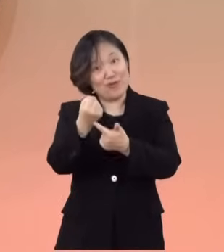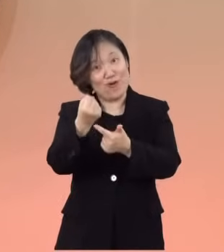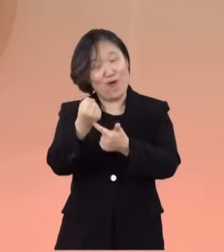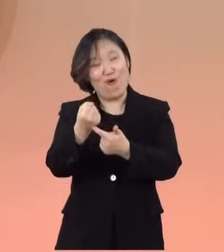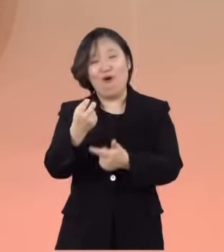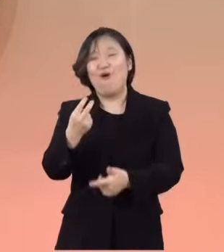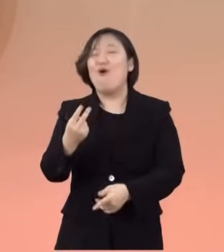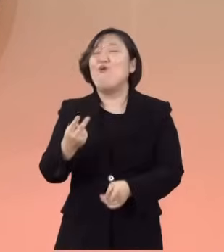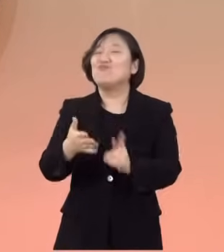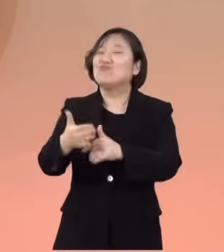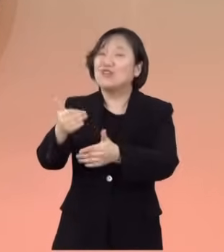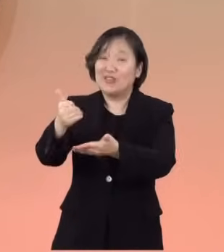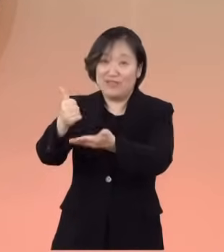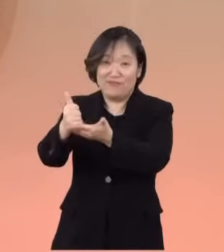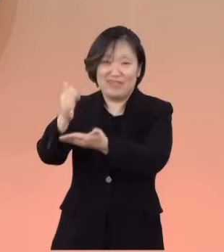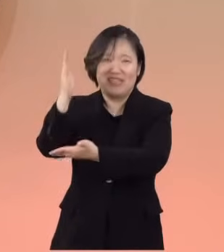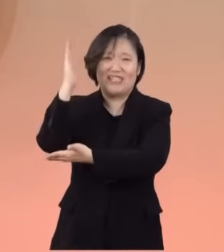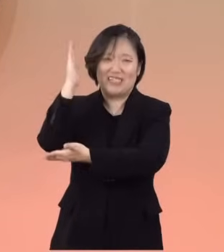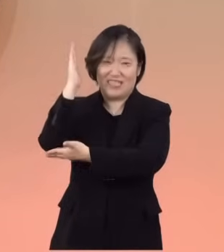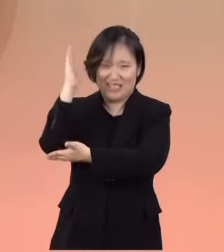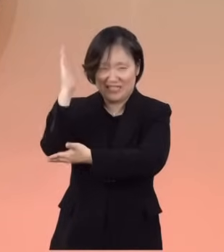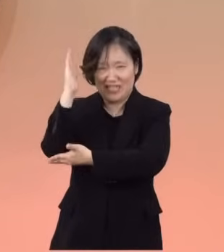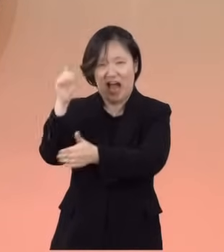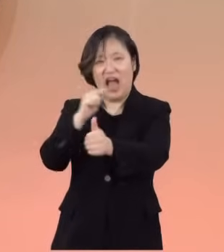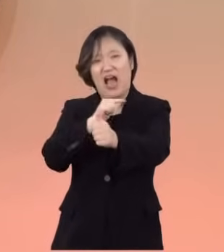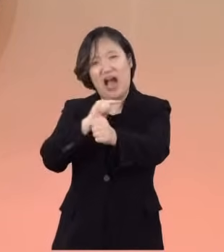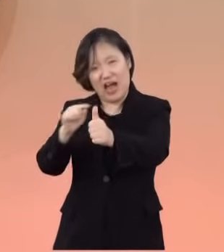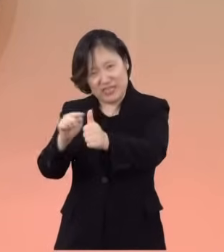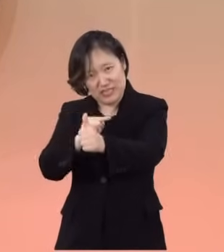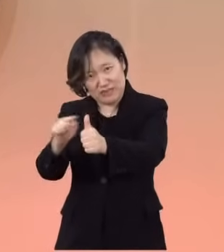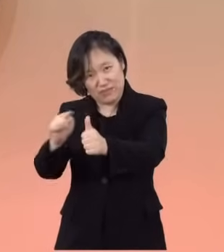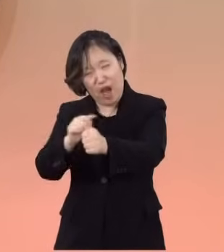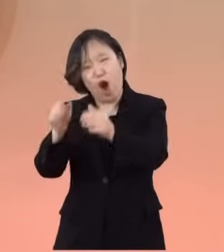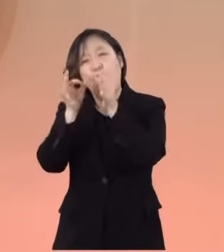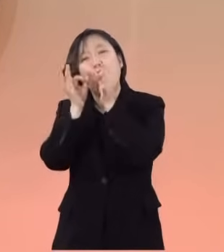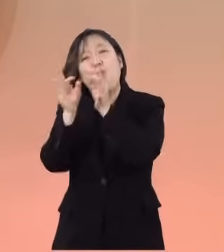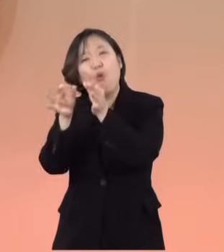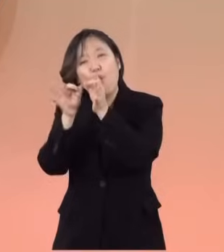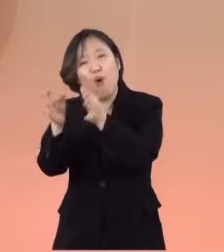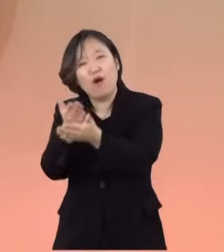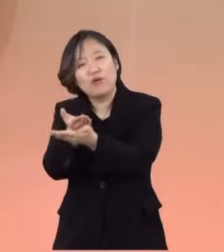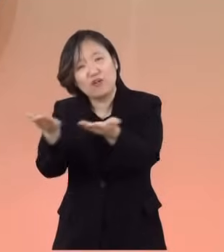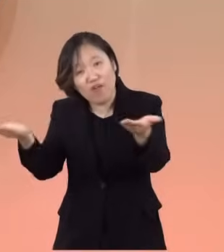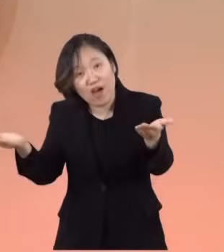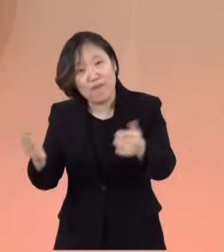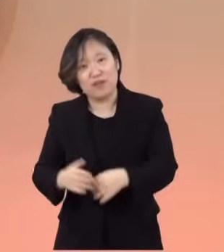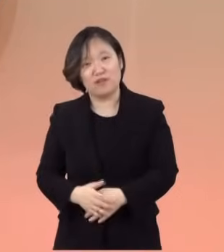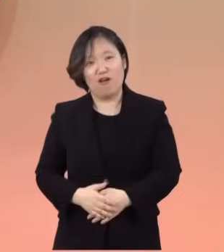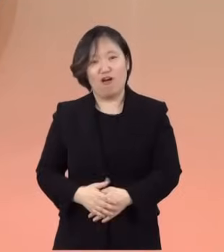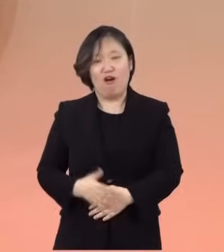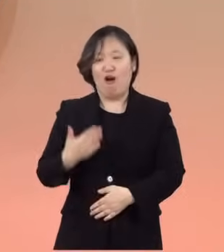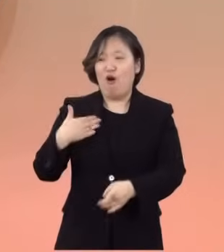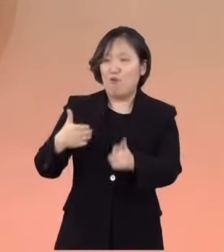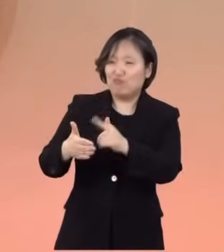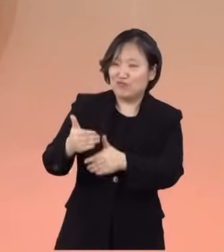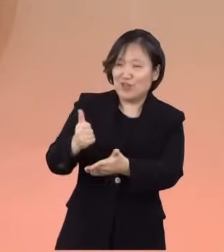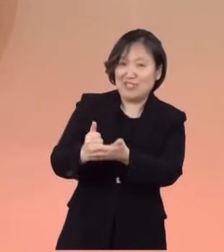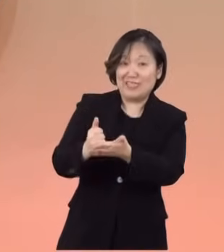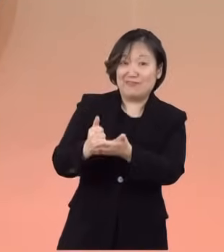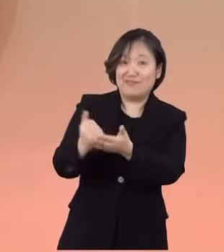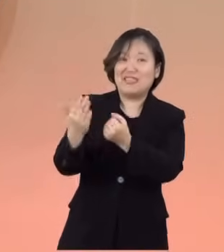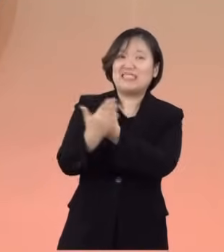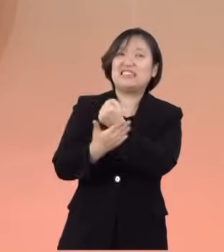마음으로 널리 부처님의 의 가르침을 세상에 널리 전하면서 부처님의